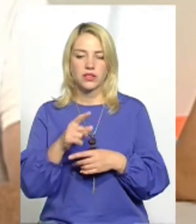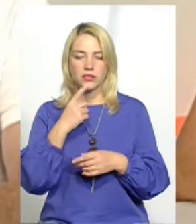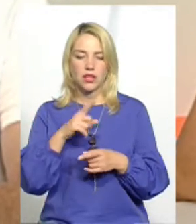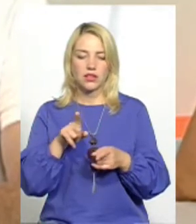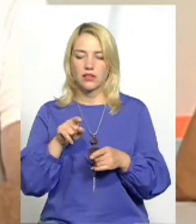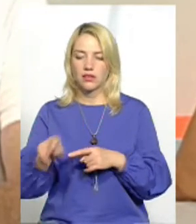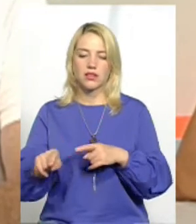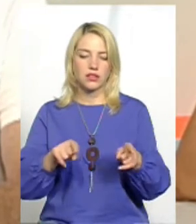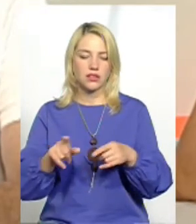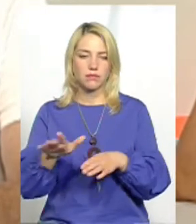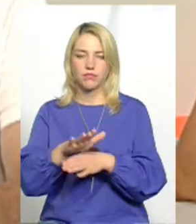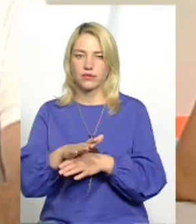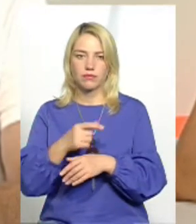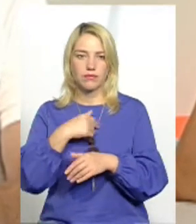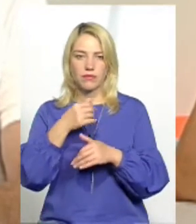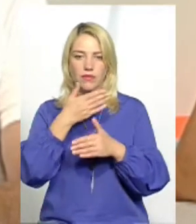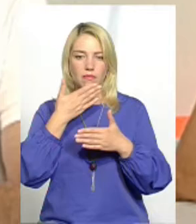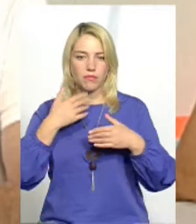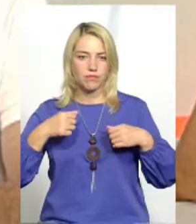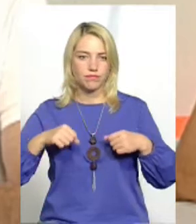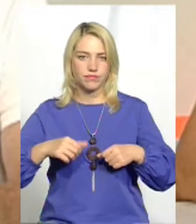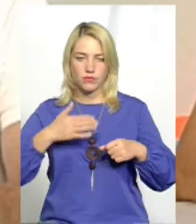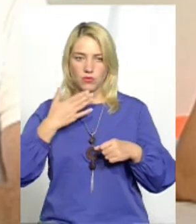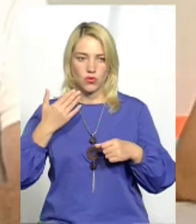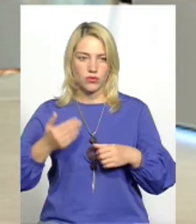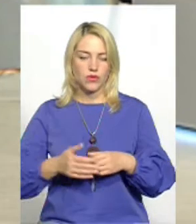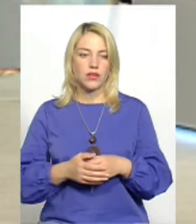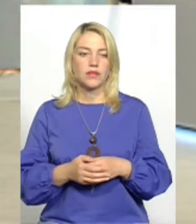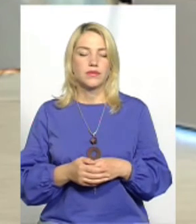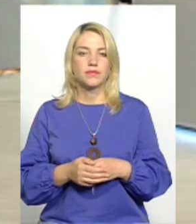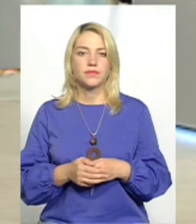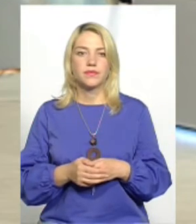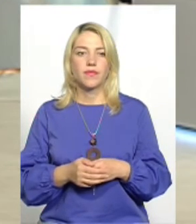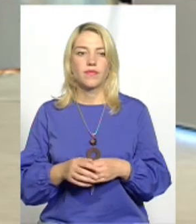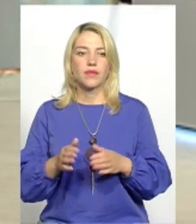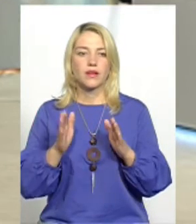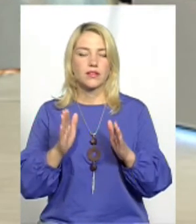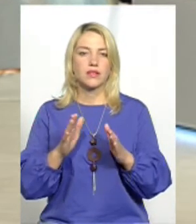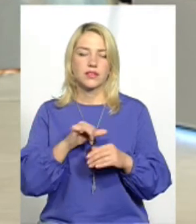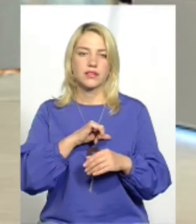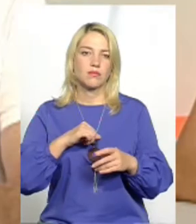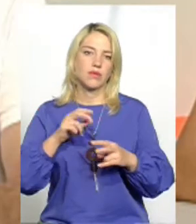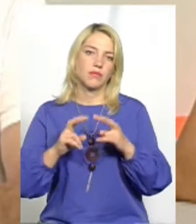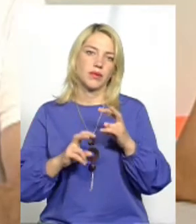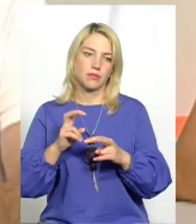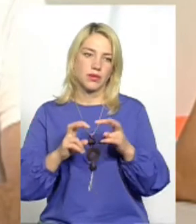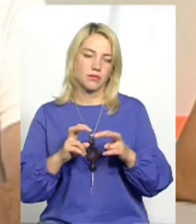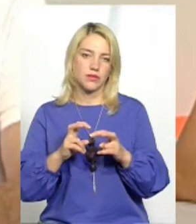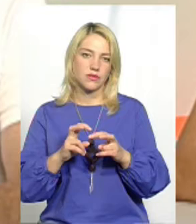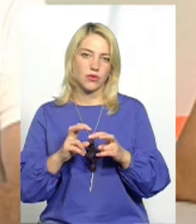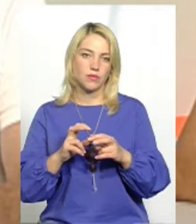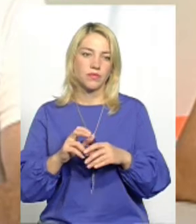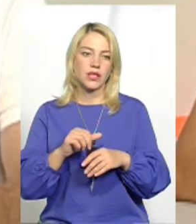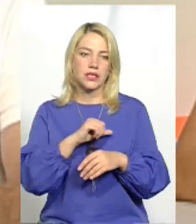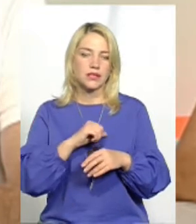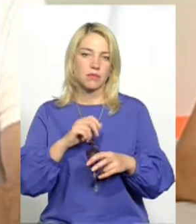зробіть так, так, так, по такому-то проєкту ми не можемо, бо це будемо нав'язувати свою думку. Хто це має робити? Це безпосередньо підприємство, воно підприємство